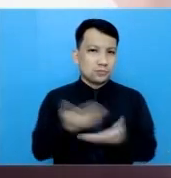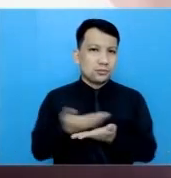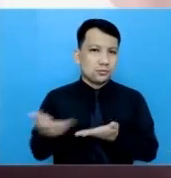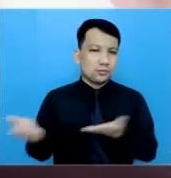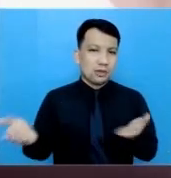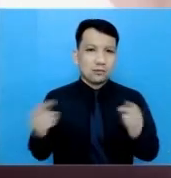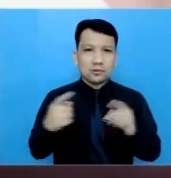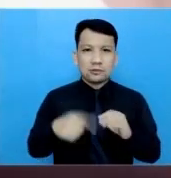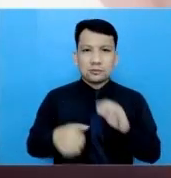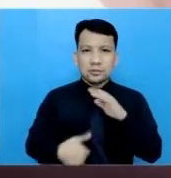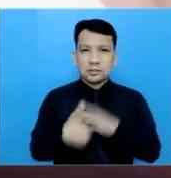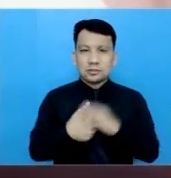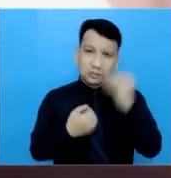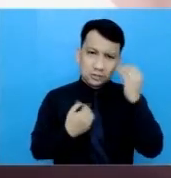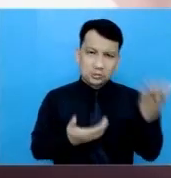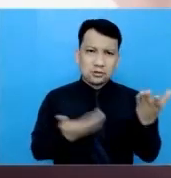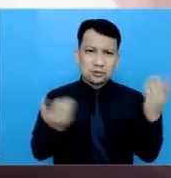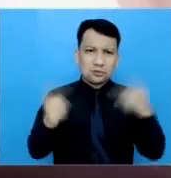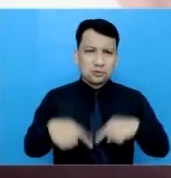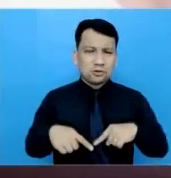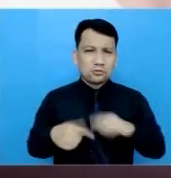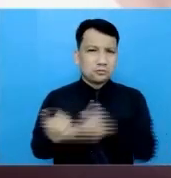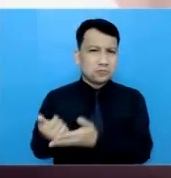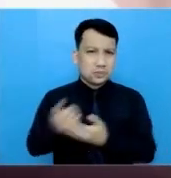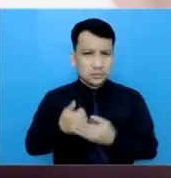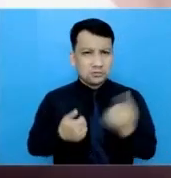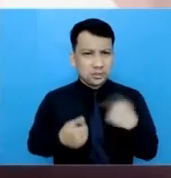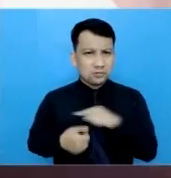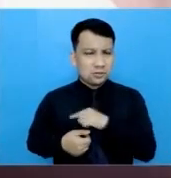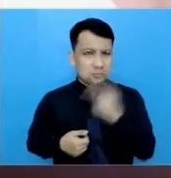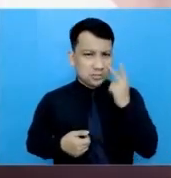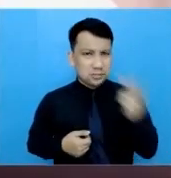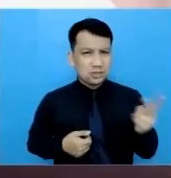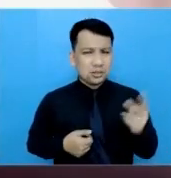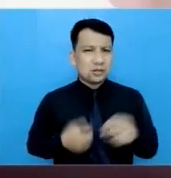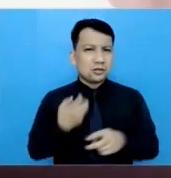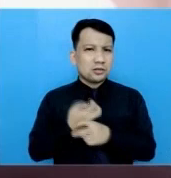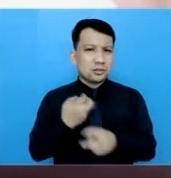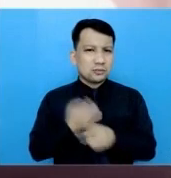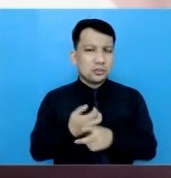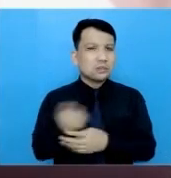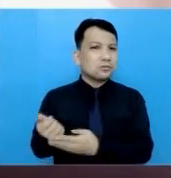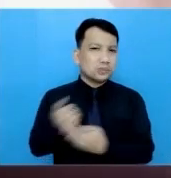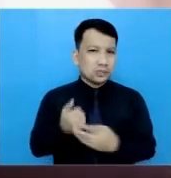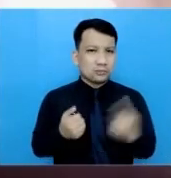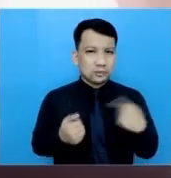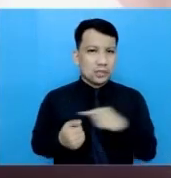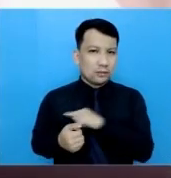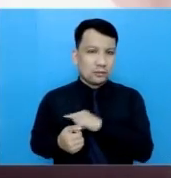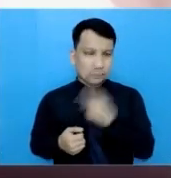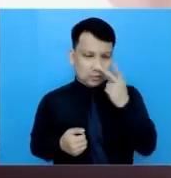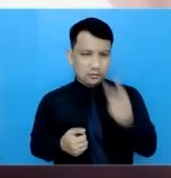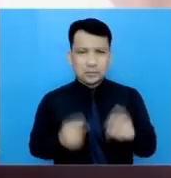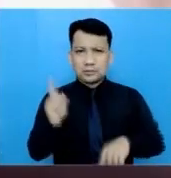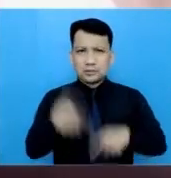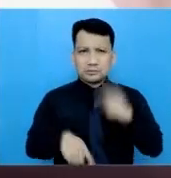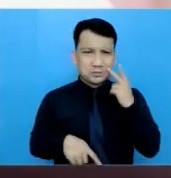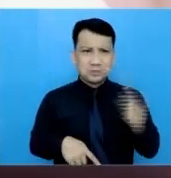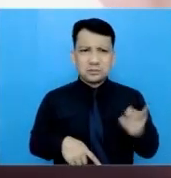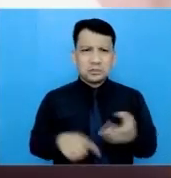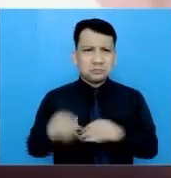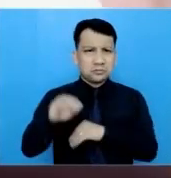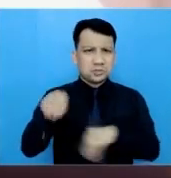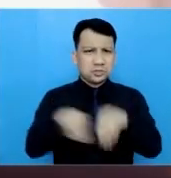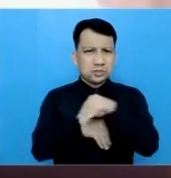bigla po yung nagtutulong po agad yun. Makita niya pong nahirapan, tumutulong po agad yung anak ko na yun. Hindi po yung naghihingi ng kapalit,